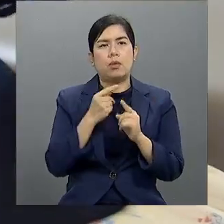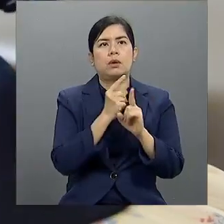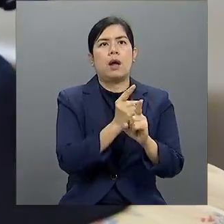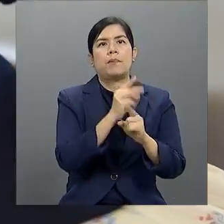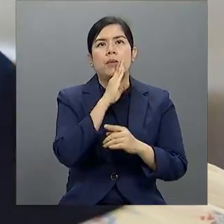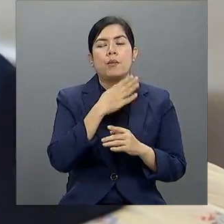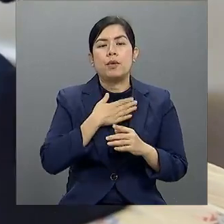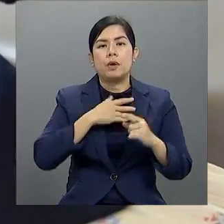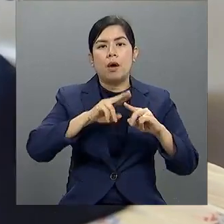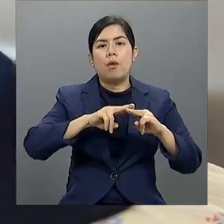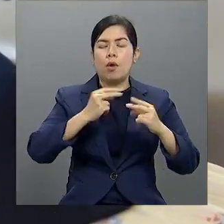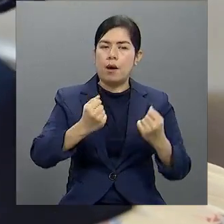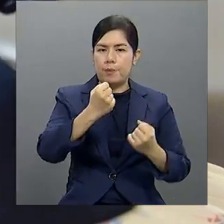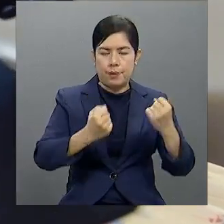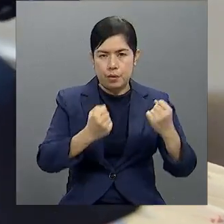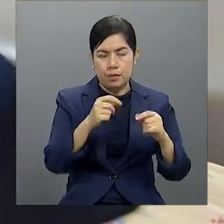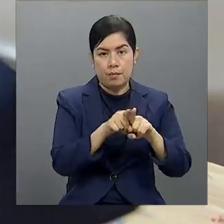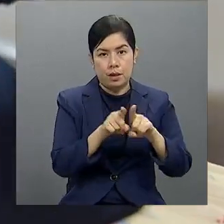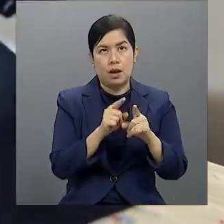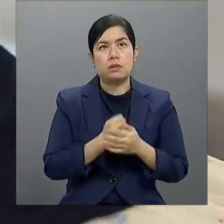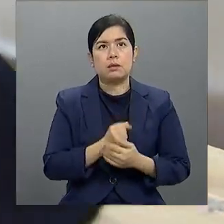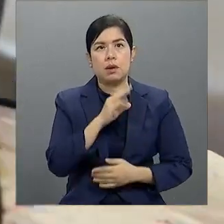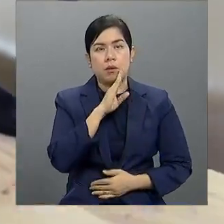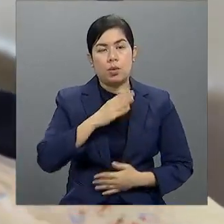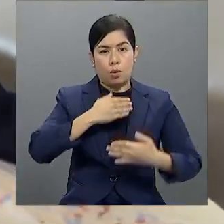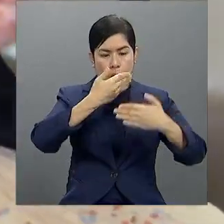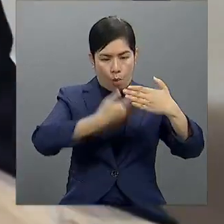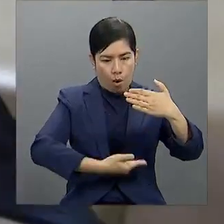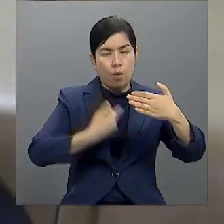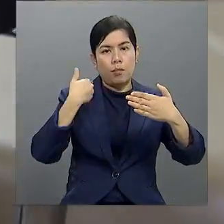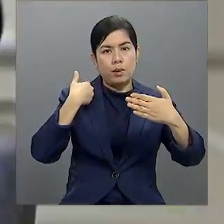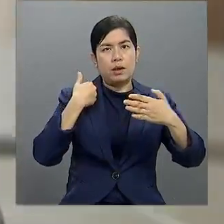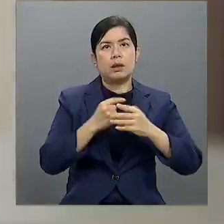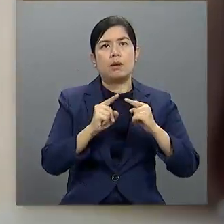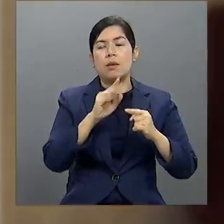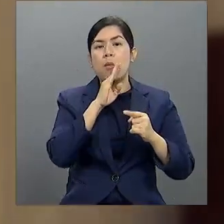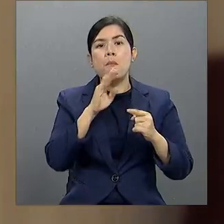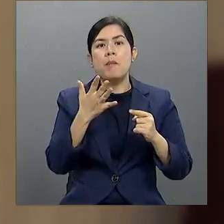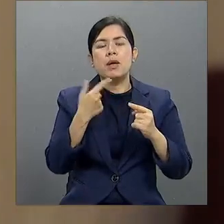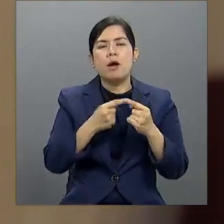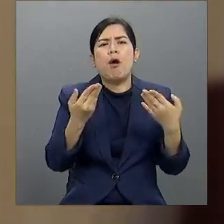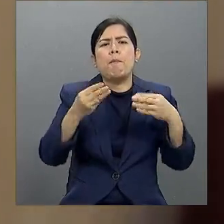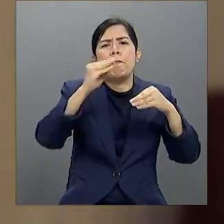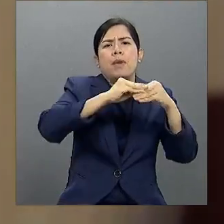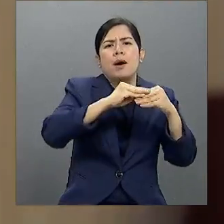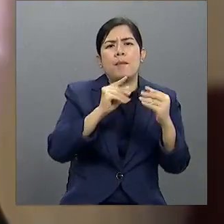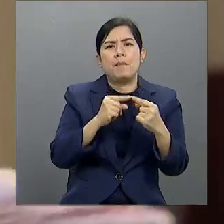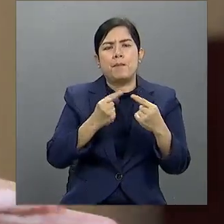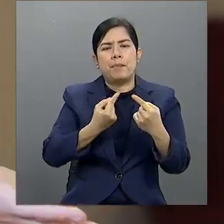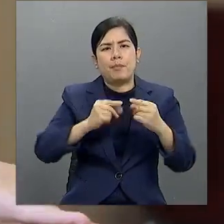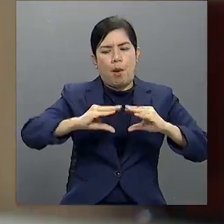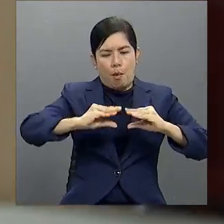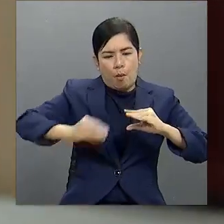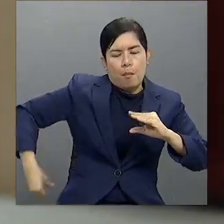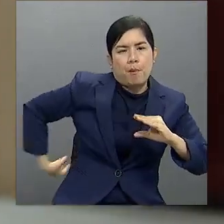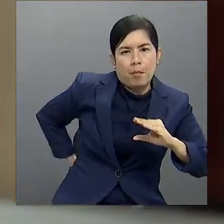ถเราเบาะหลังเรามีโค้งว้าวก็โอเคแต่ถ้าไม่มีก็อาจจะเสริมตัวผ้าขนหนูม้วนก็ได้มารองที่หลังหรือว่าอาจจะมีต